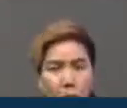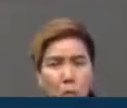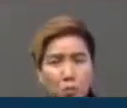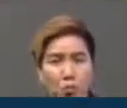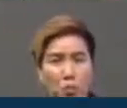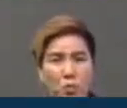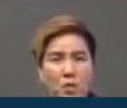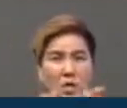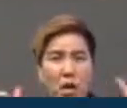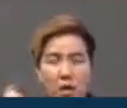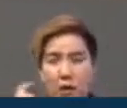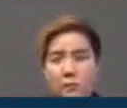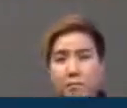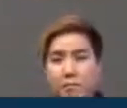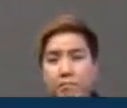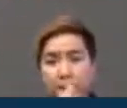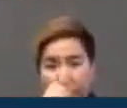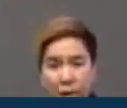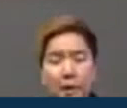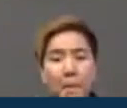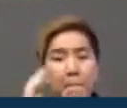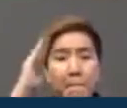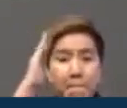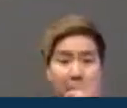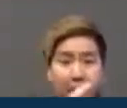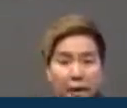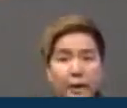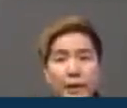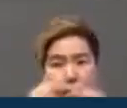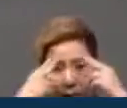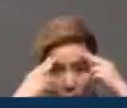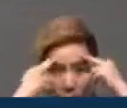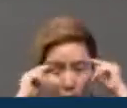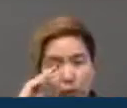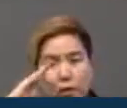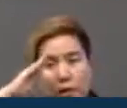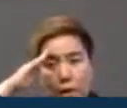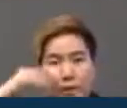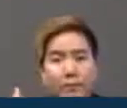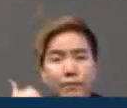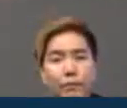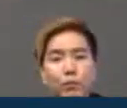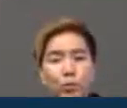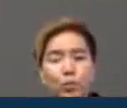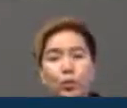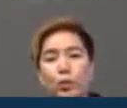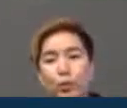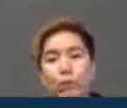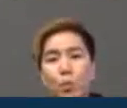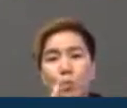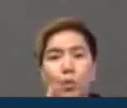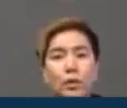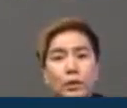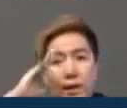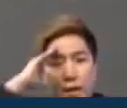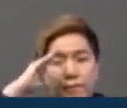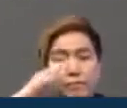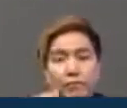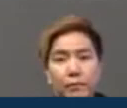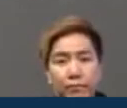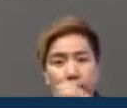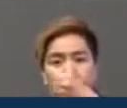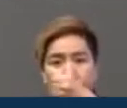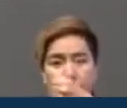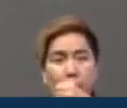ญของประเทศไทยในการที่ได้รับการยอมรับจากต่างประเทศในเรื่องการค้าการลงทุนการท่องเที่ยวและอื่นๆมากมายนะครับ